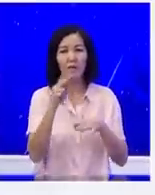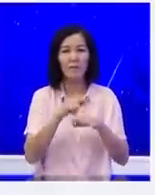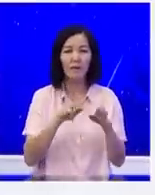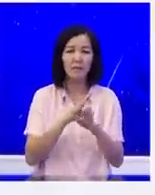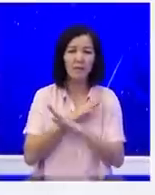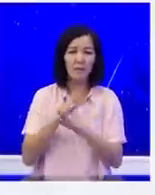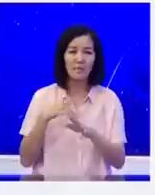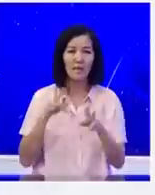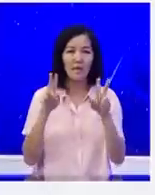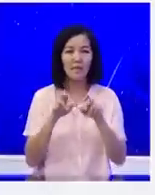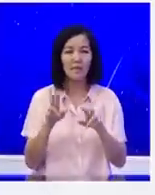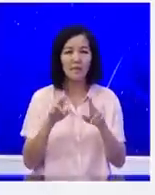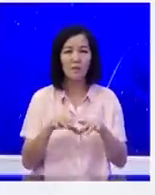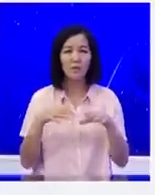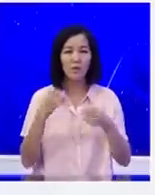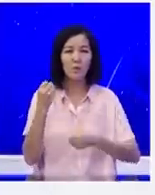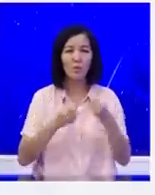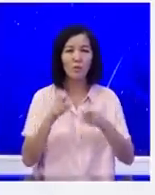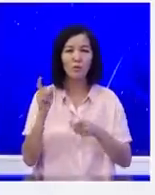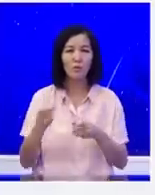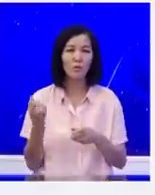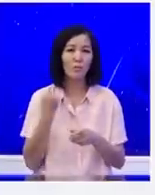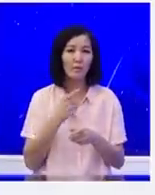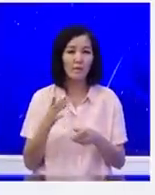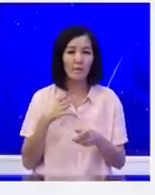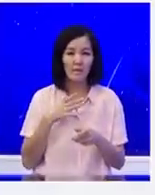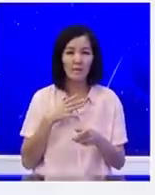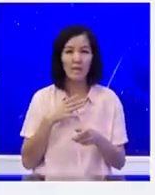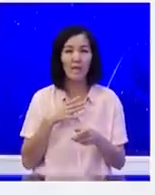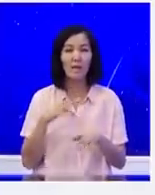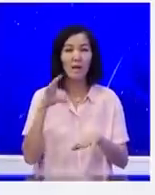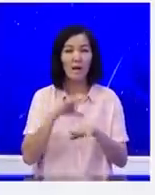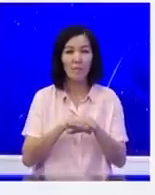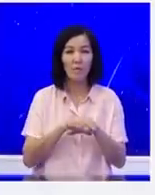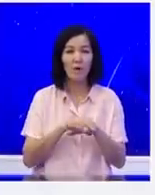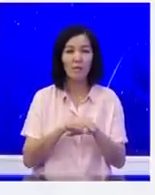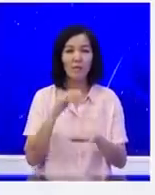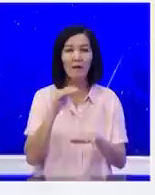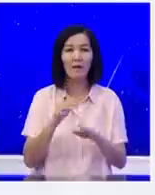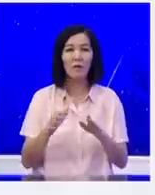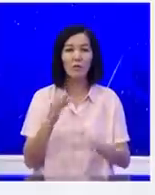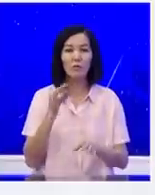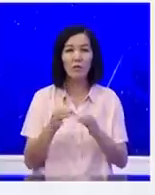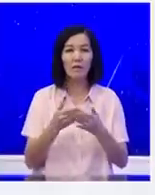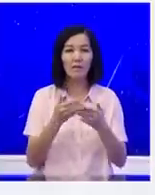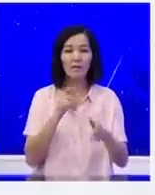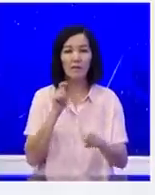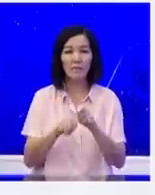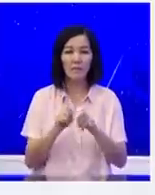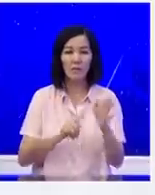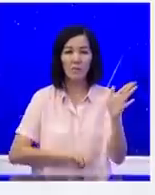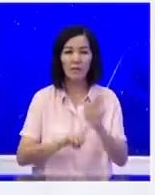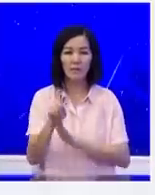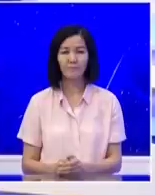қаза тапты. Тексеру барысында көлік жүргізушісінің мас екені анықталған. Ол қамауға алынды, аталған факті бойынша сотқа дейінгі тергеу